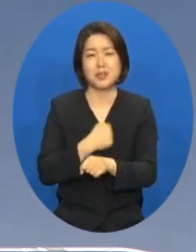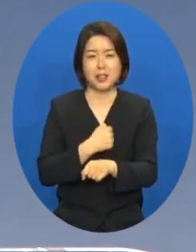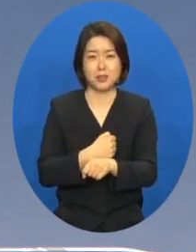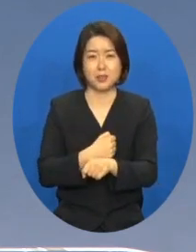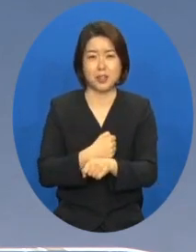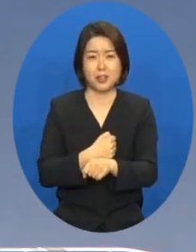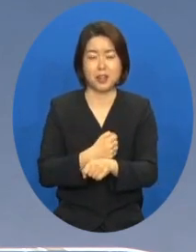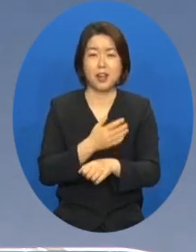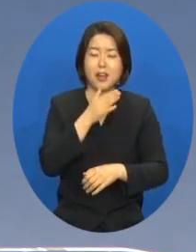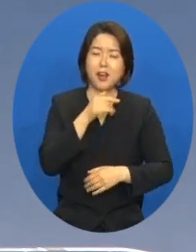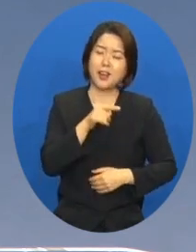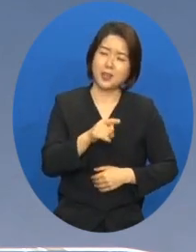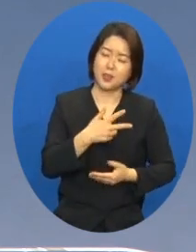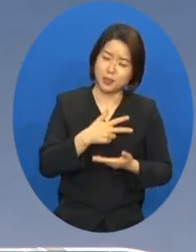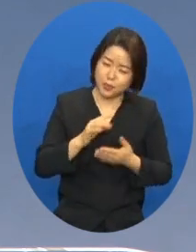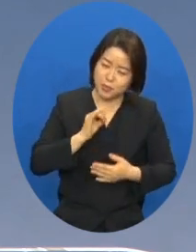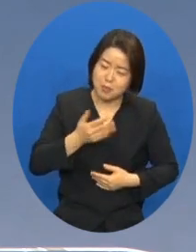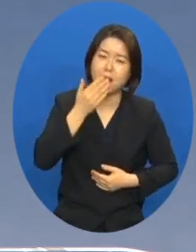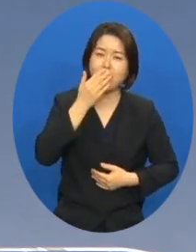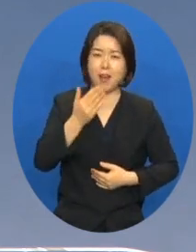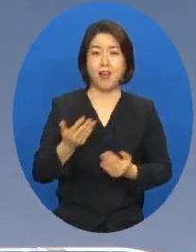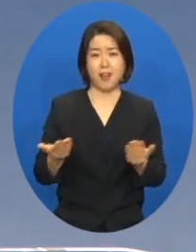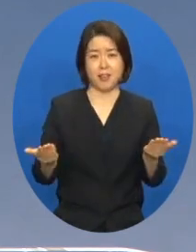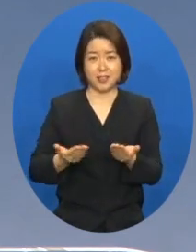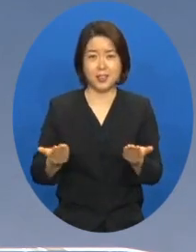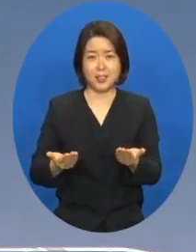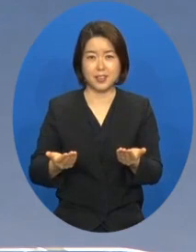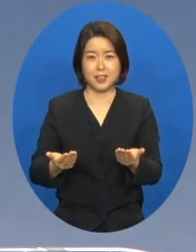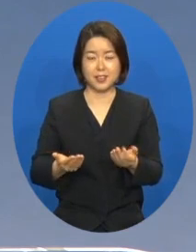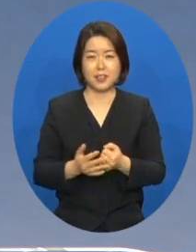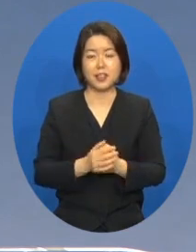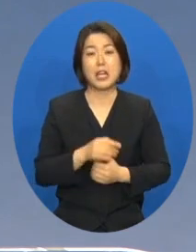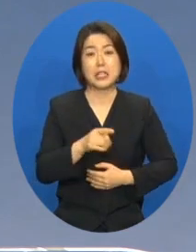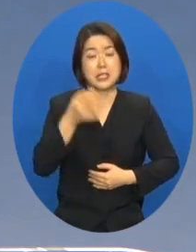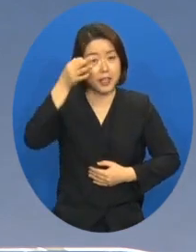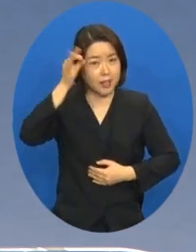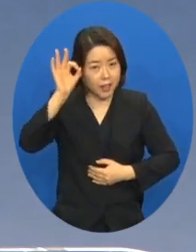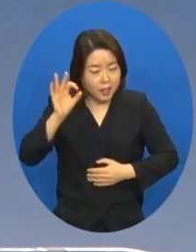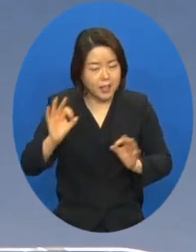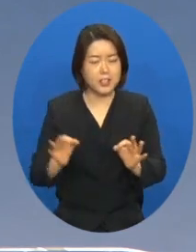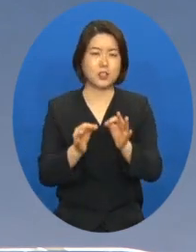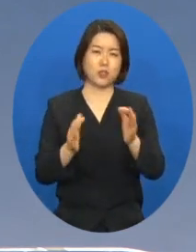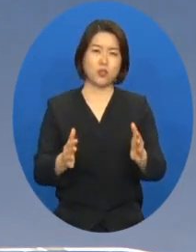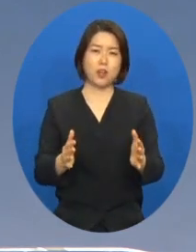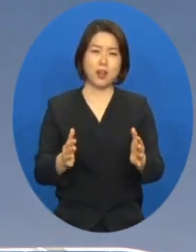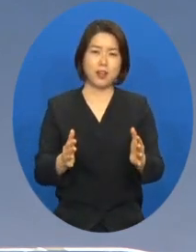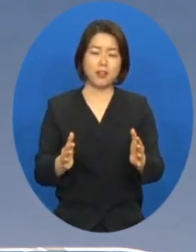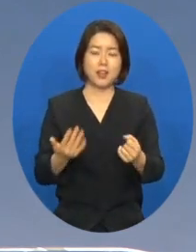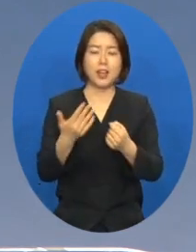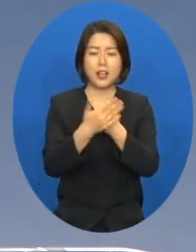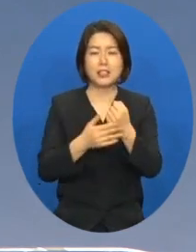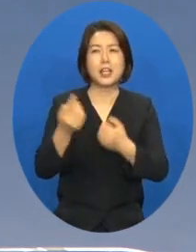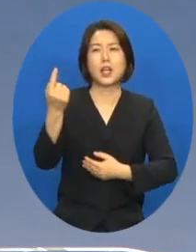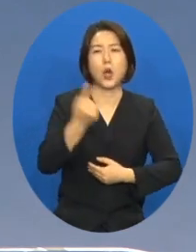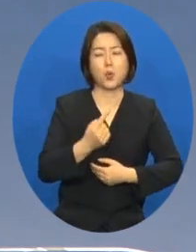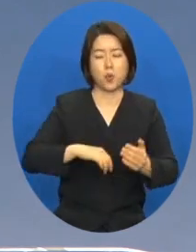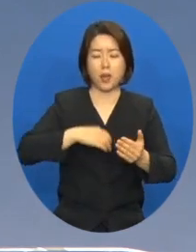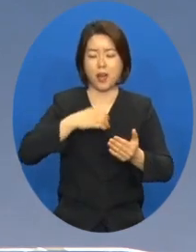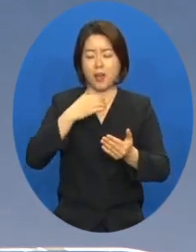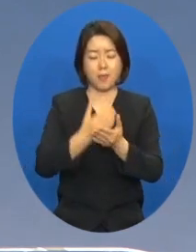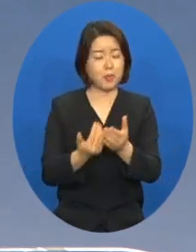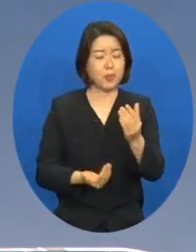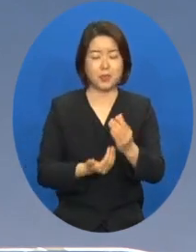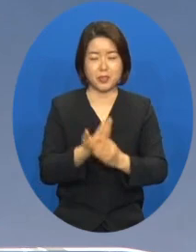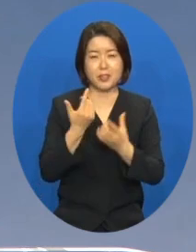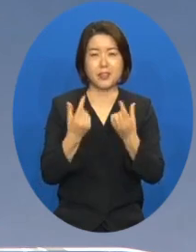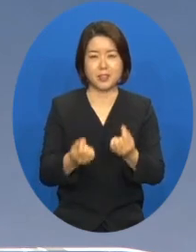와, 이건 주님만이 하실 수 있는 일이야. 그게 깨달아지는 순간에 은혜가 오고 감동이 일어나는